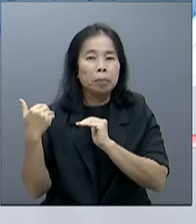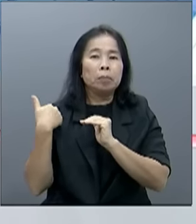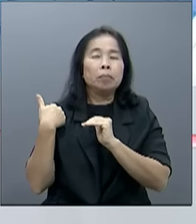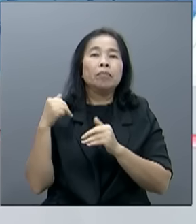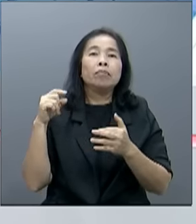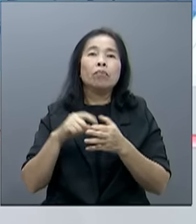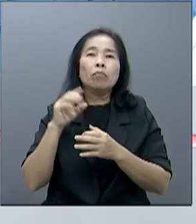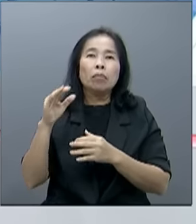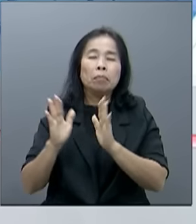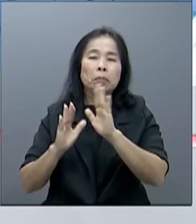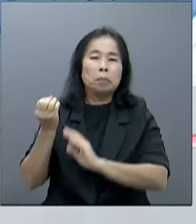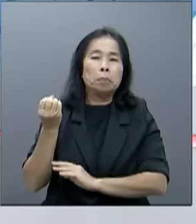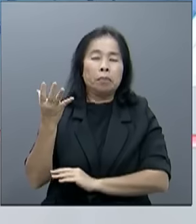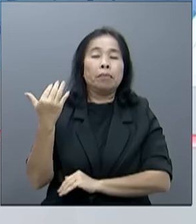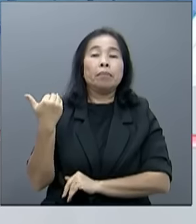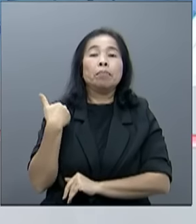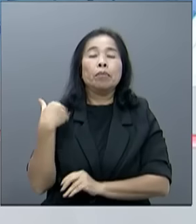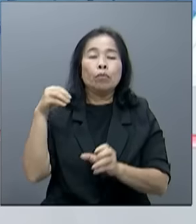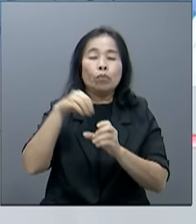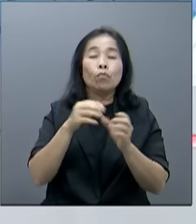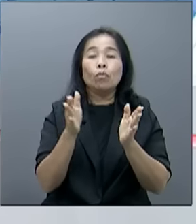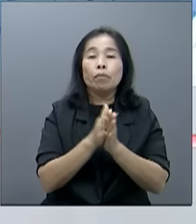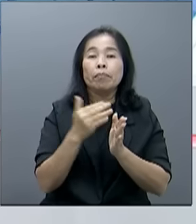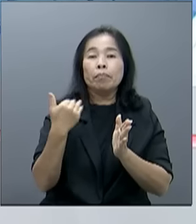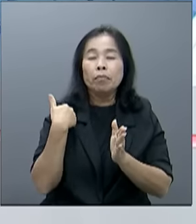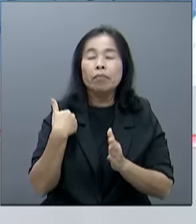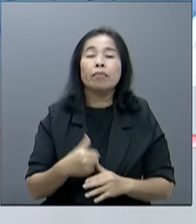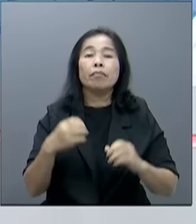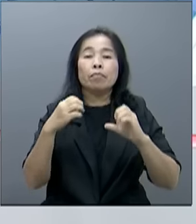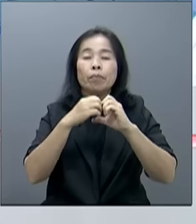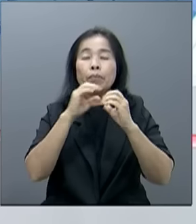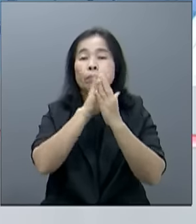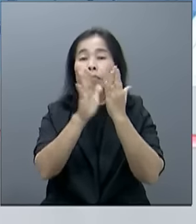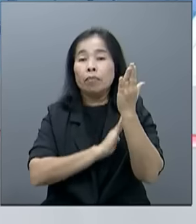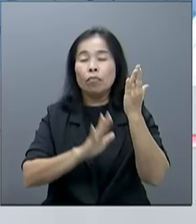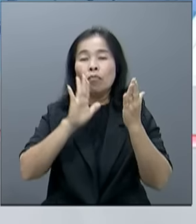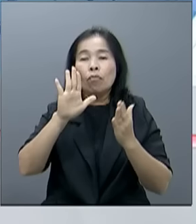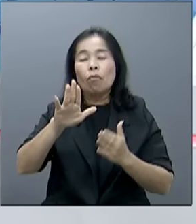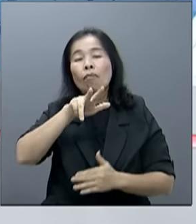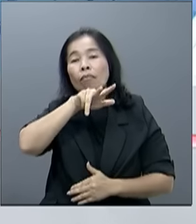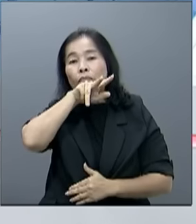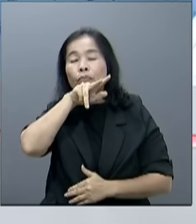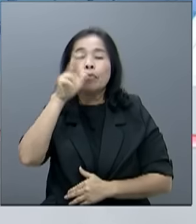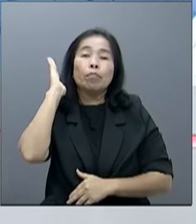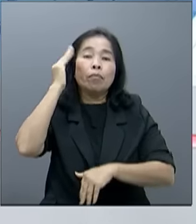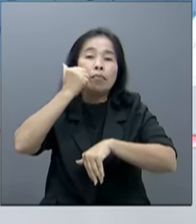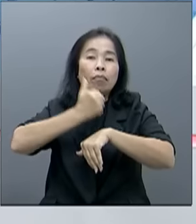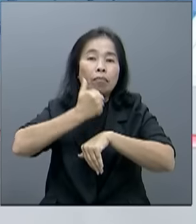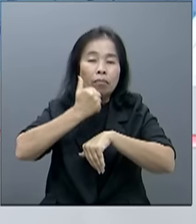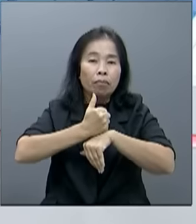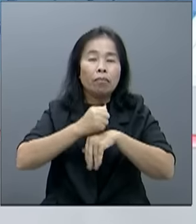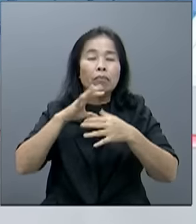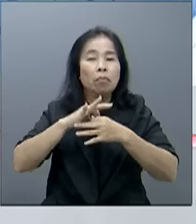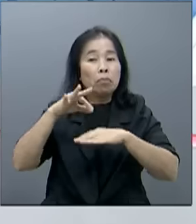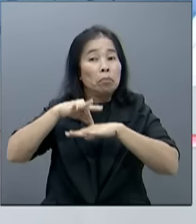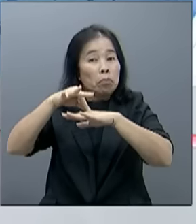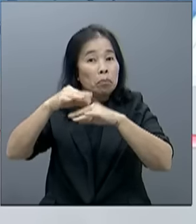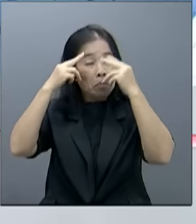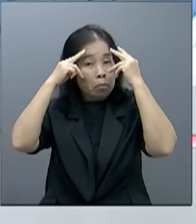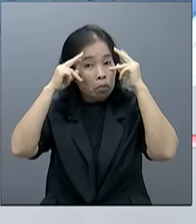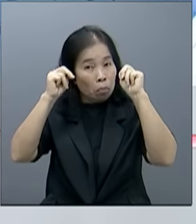ข้างมากในพรรคร่วมอยู่ด้วยอย่างภูมิใจไทยภายใต้การนำนายอนุทินชาญวีรกุลกับกระแสนายกคนที่